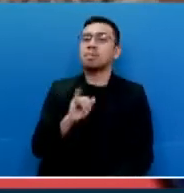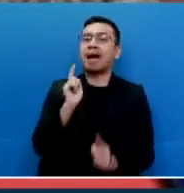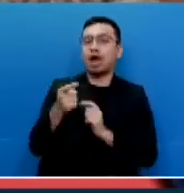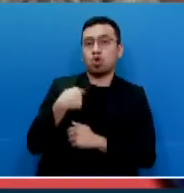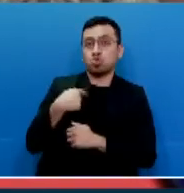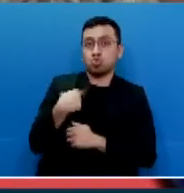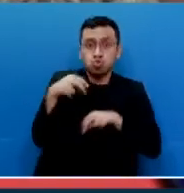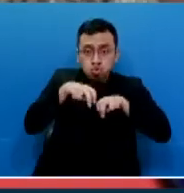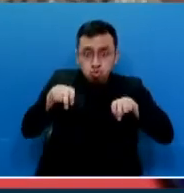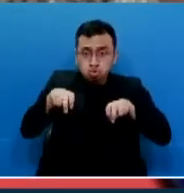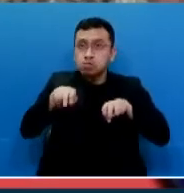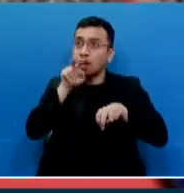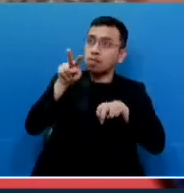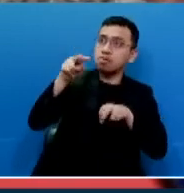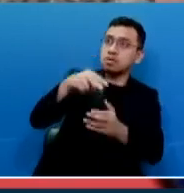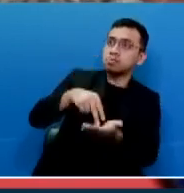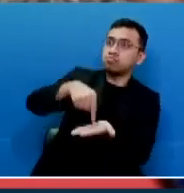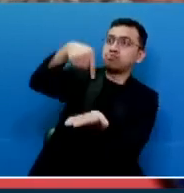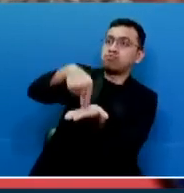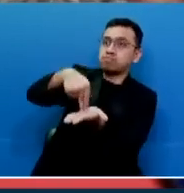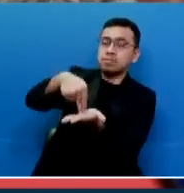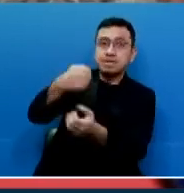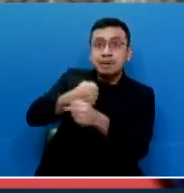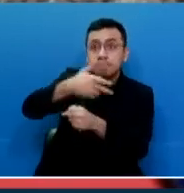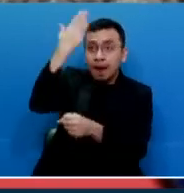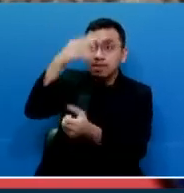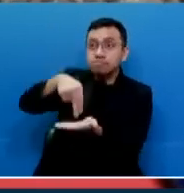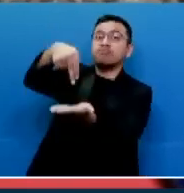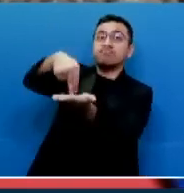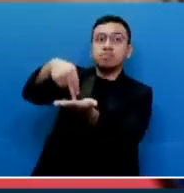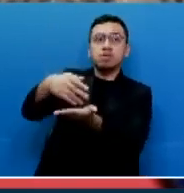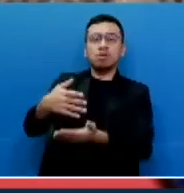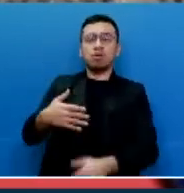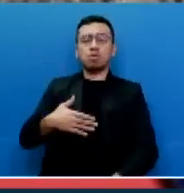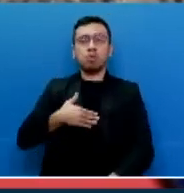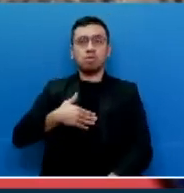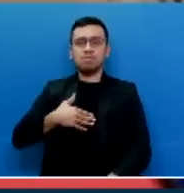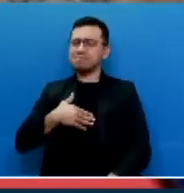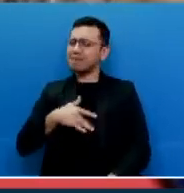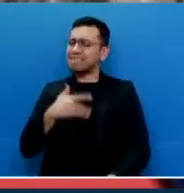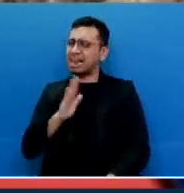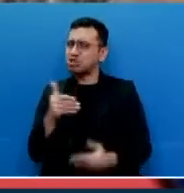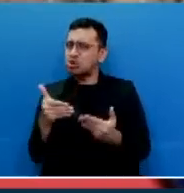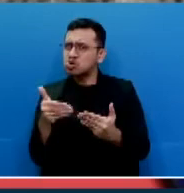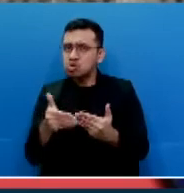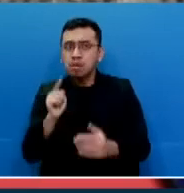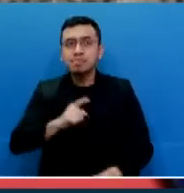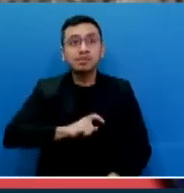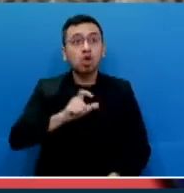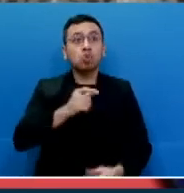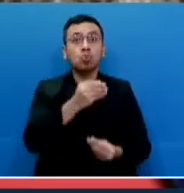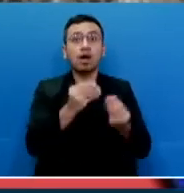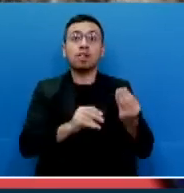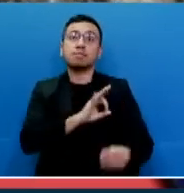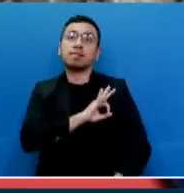tidak apa ya tidak cocok tidak sesuai dengan apa yang kita imajinasikan sebagai calon wakil presiden yang